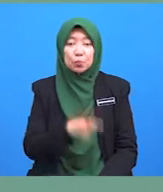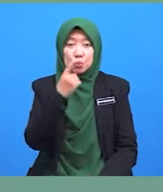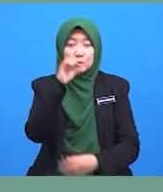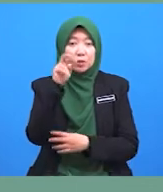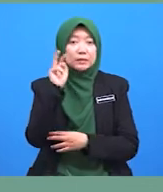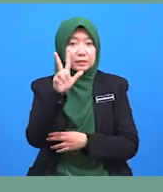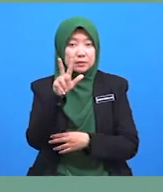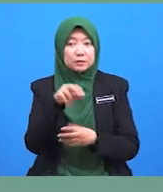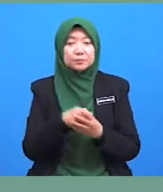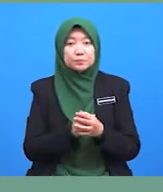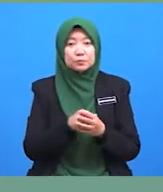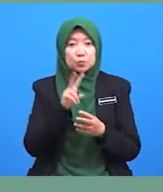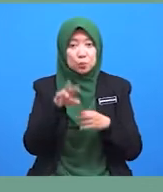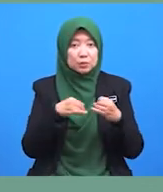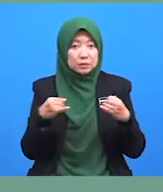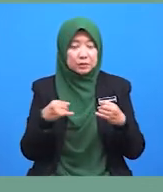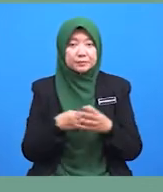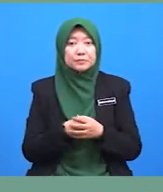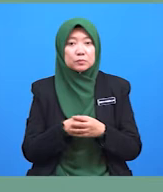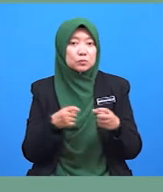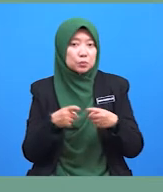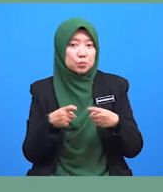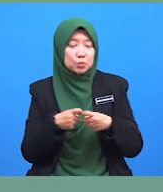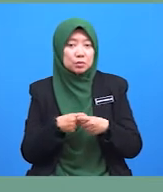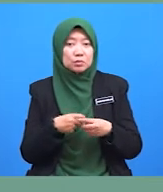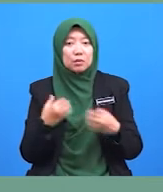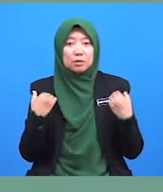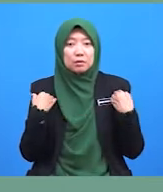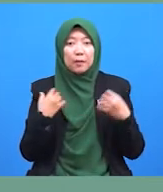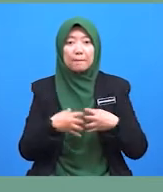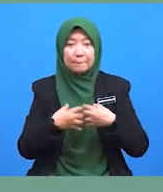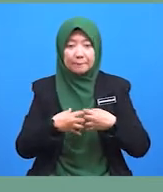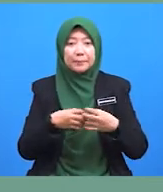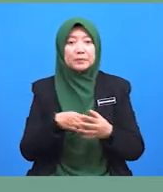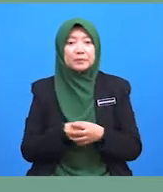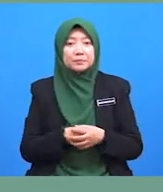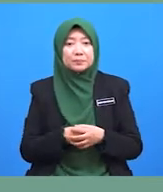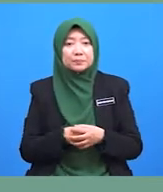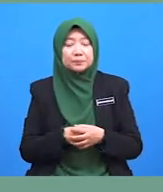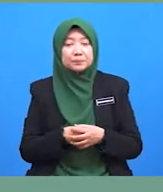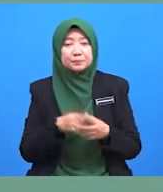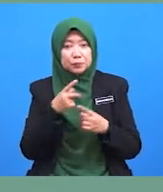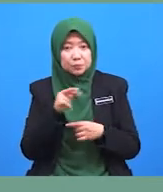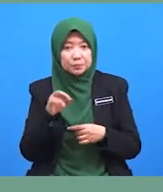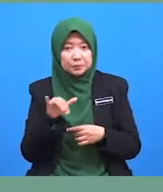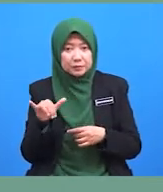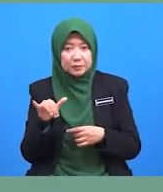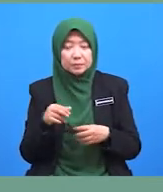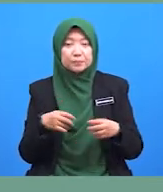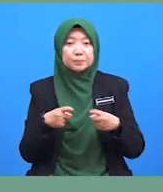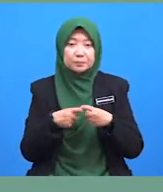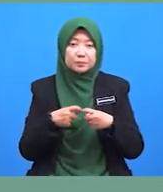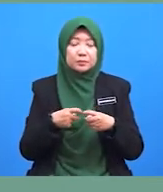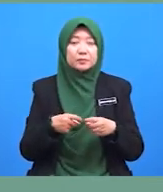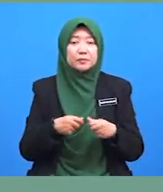Bagi soalan yang ketiga, 2 jenis elektrod yang terdapat pada mesin galvanik. Jawapannya ialah